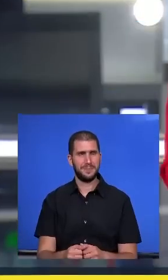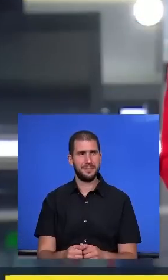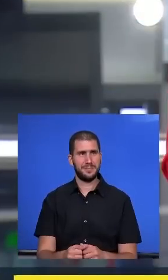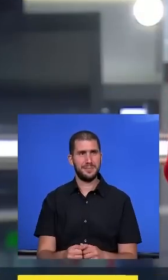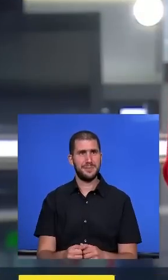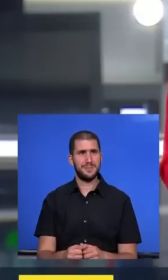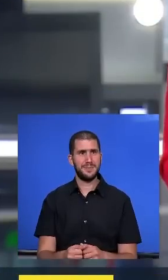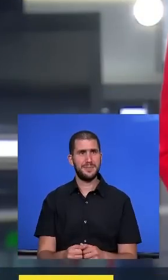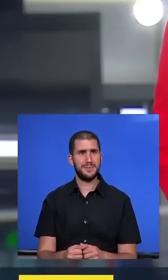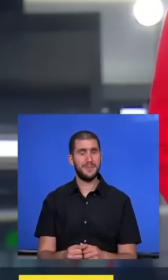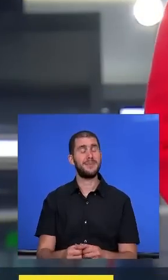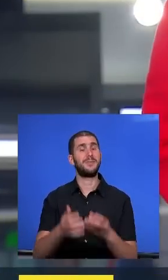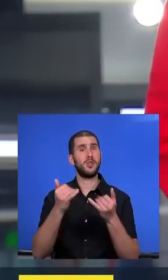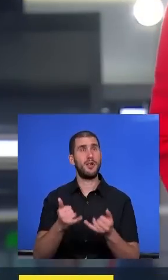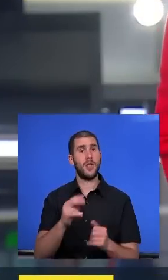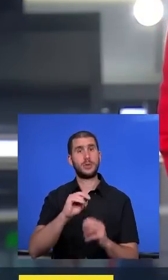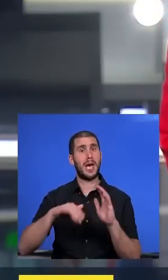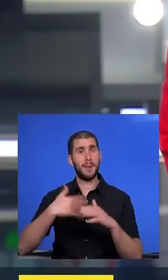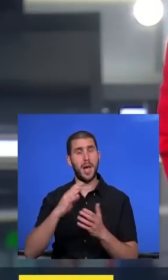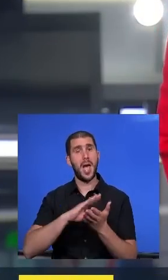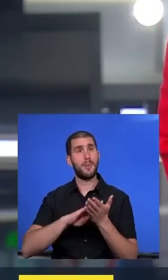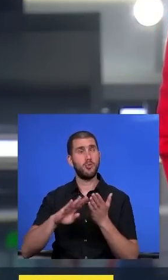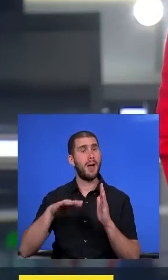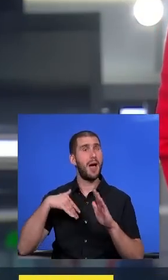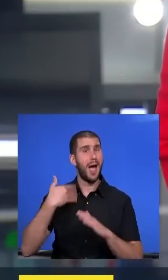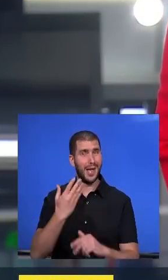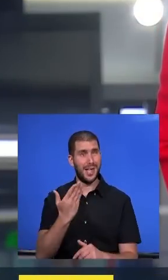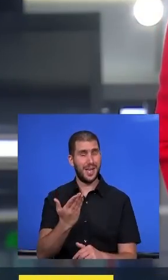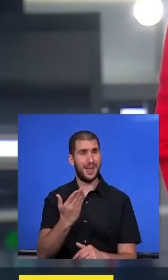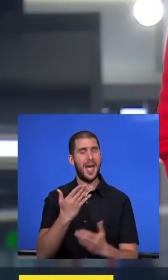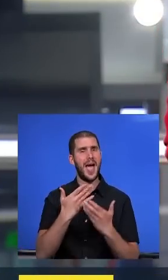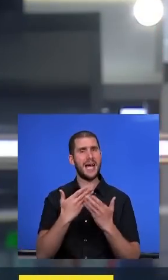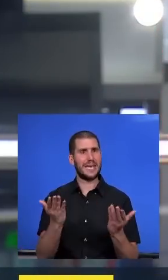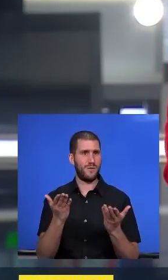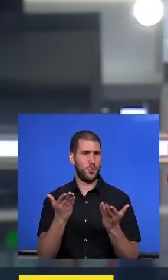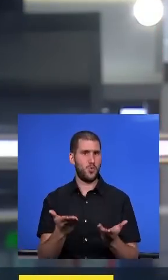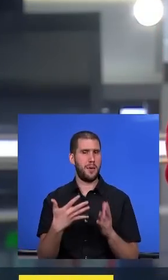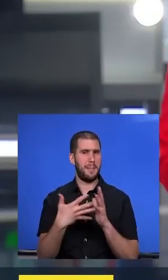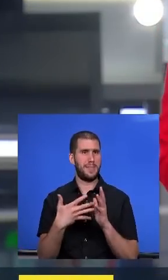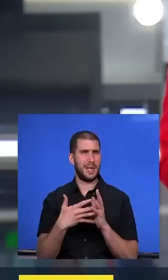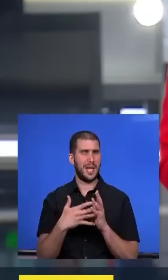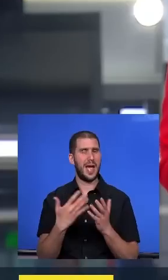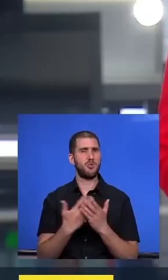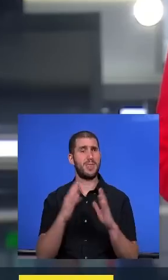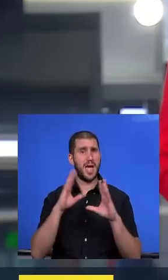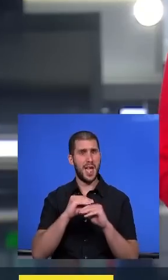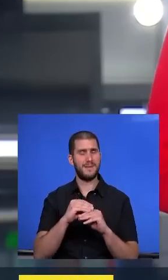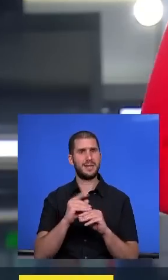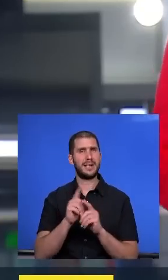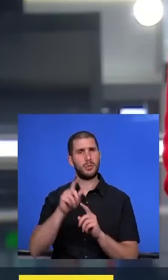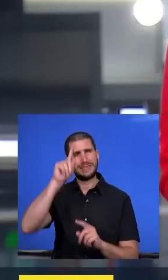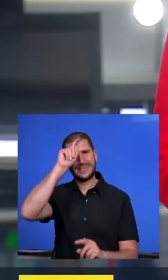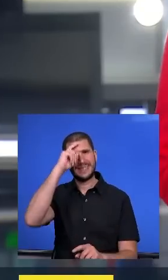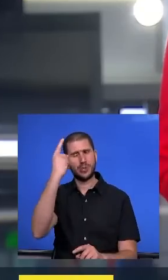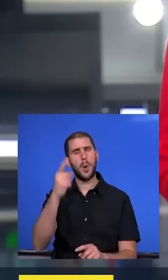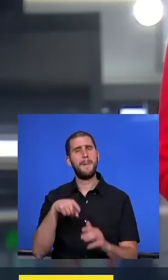תודה רבה. ועכשיו לעניין הזה, 4 חודשים אחרי שחשפנו כאן בתחקיר בחדשות הערב את הסרסור בפליטות